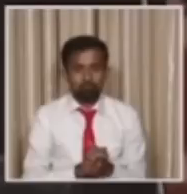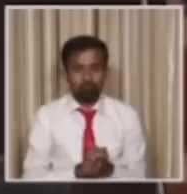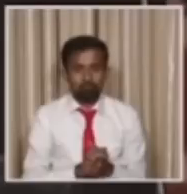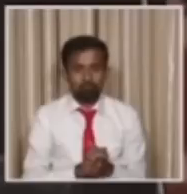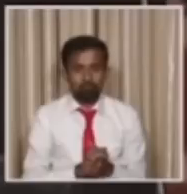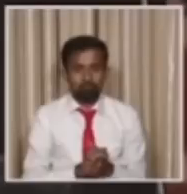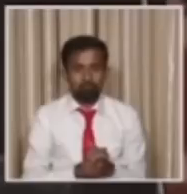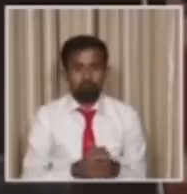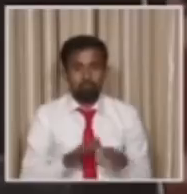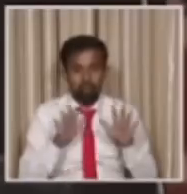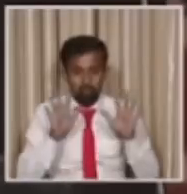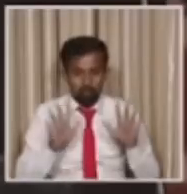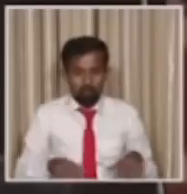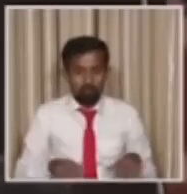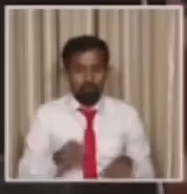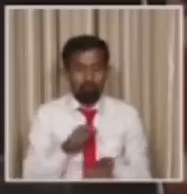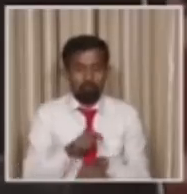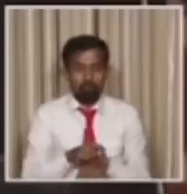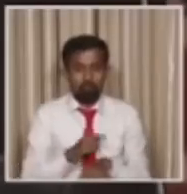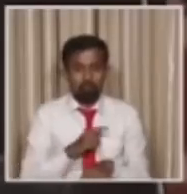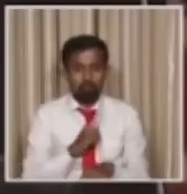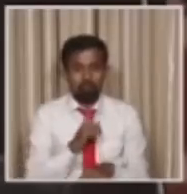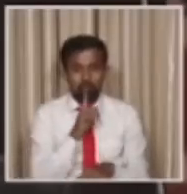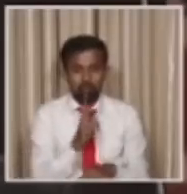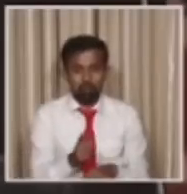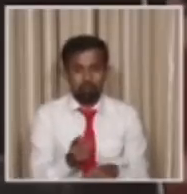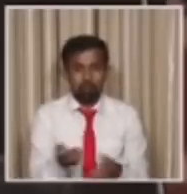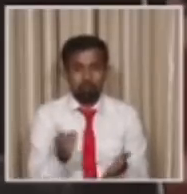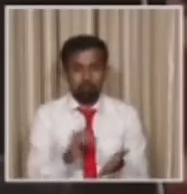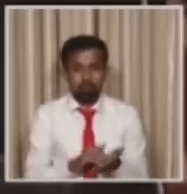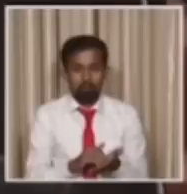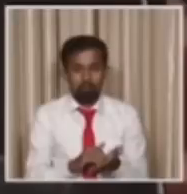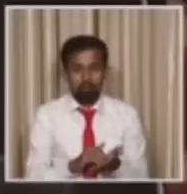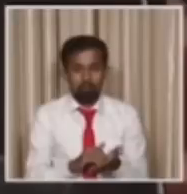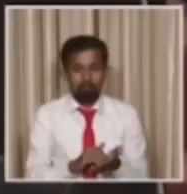ඉතින් මම අවසාන වශයෙන් කියන්නේ